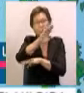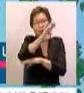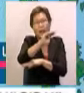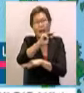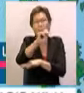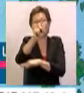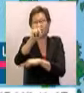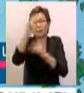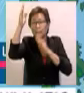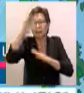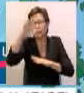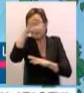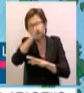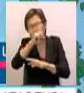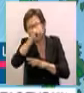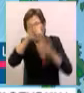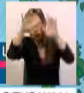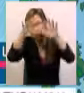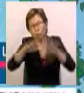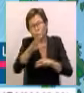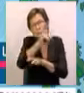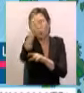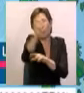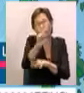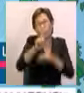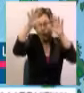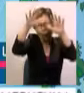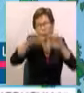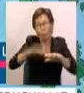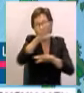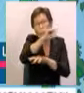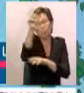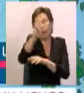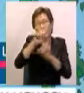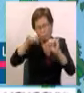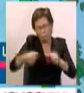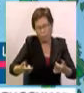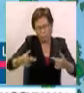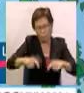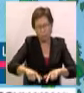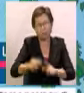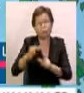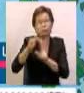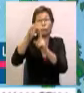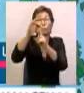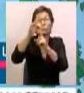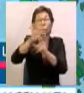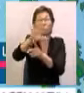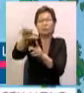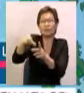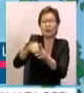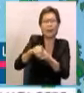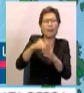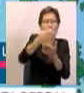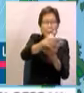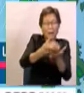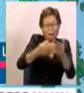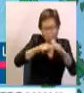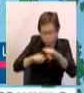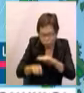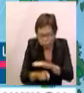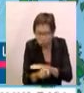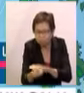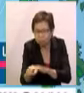Malaysia masih lagi menjangkakan hujan lebat dan ribut petir masih lagi boleh berlaku terutamanya melibatkan bahagian